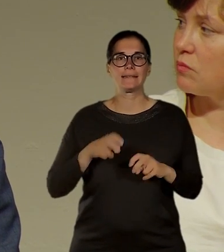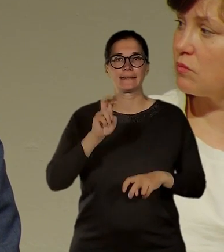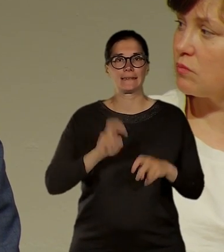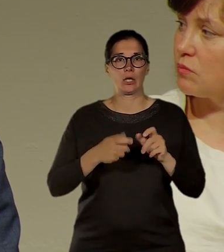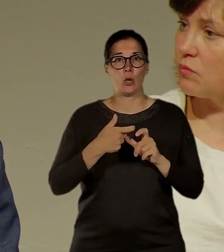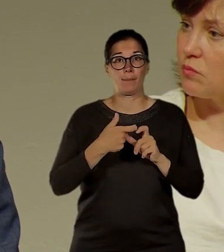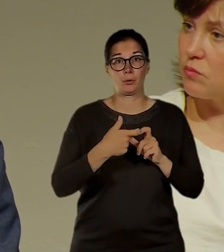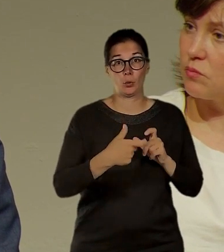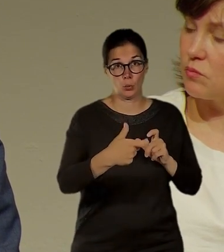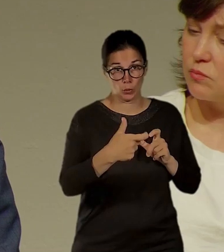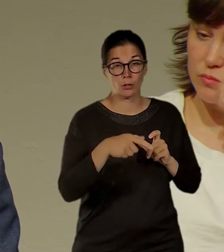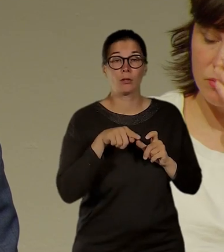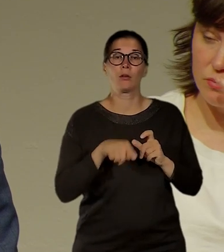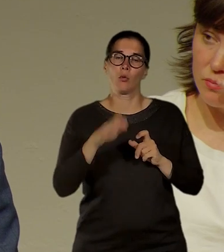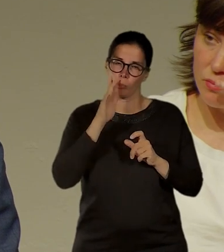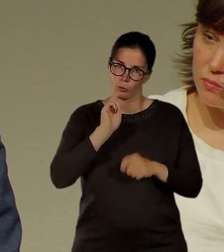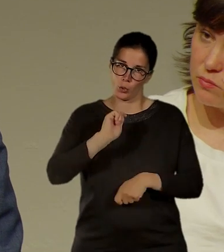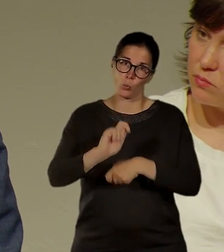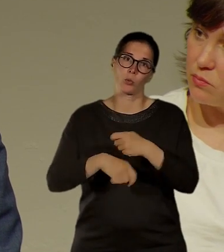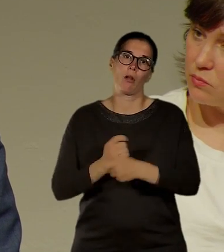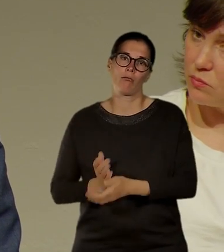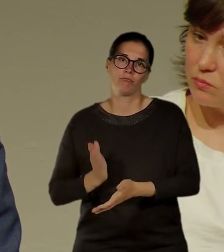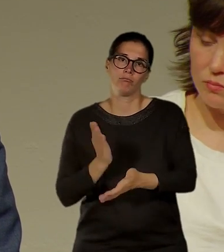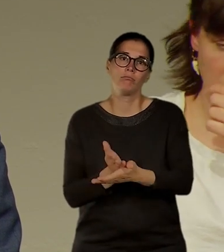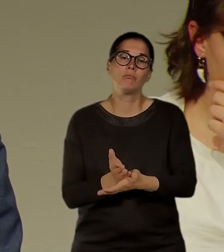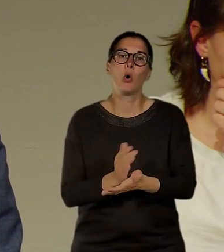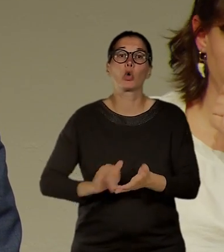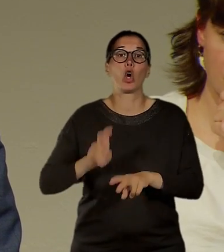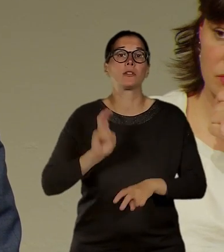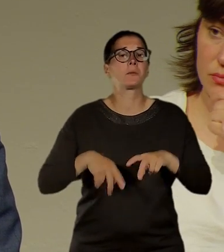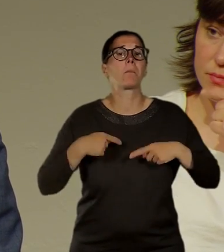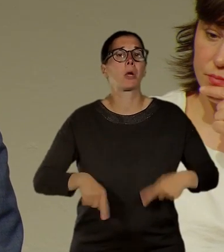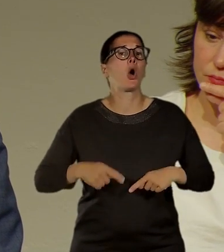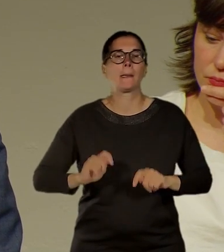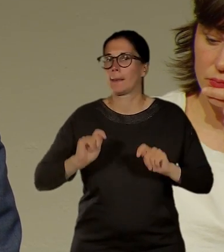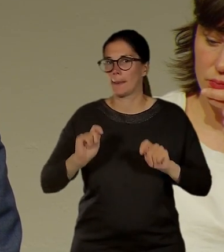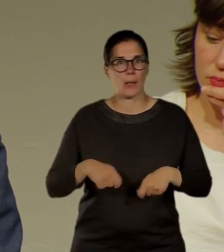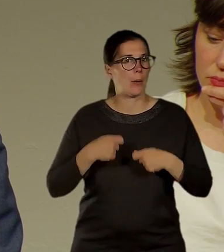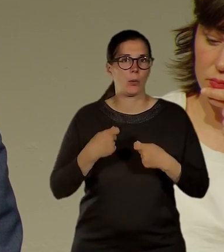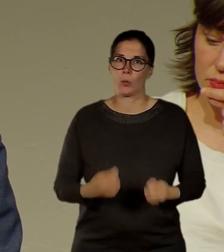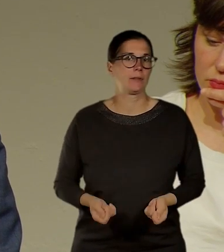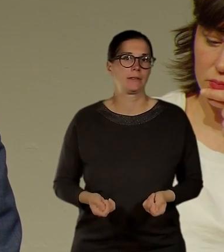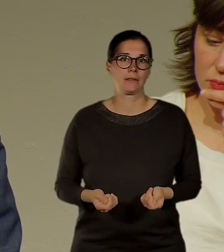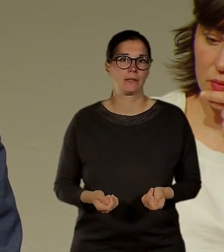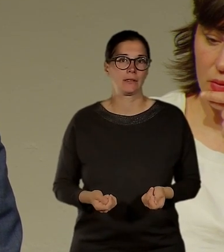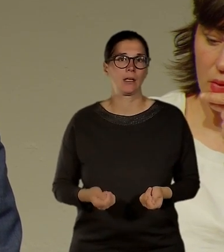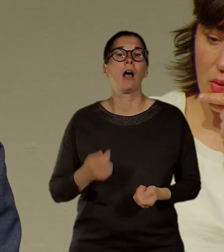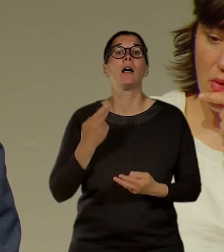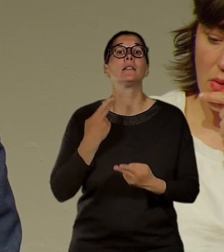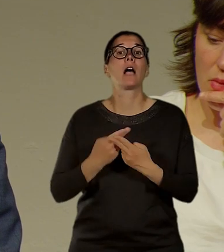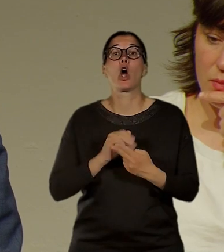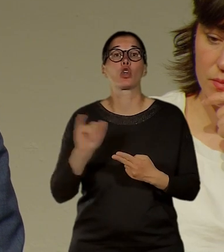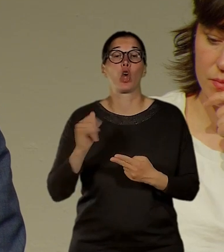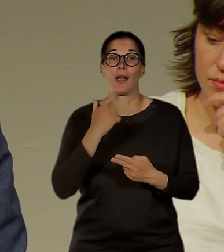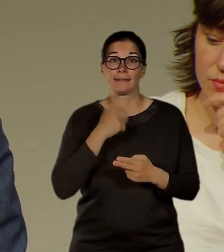tam jako bude řešení takové, že tam se cyklisté nebudou muset bát podle toho, jestli jste ten rychlostní cyklista, co